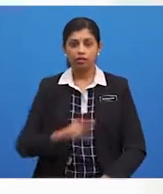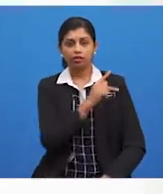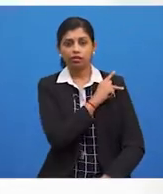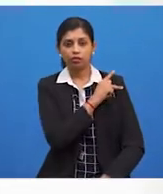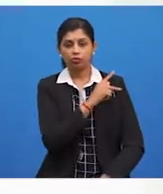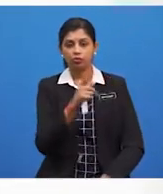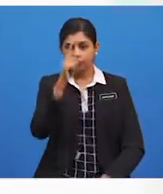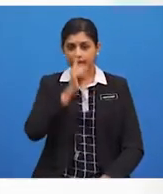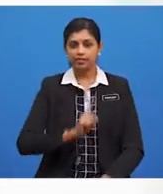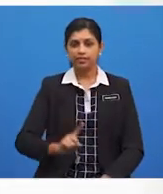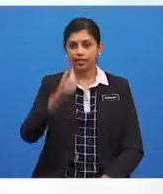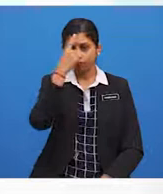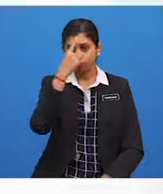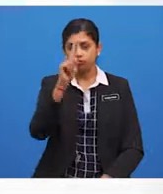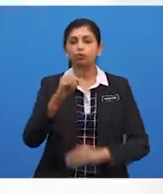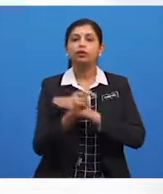raja atau sultan.